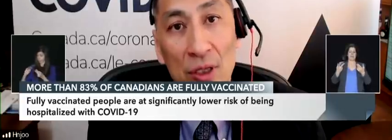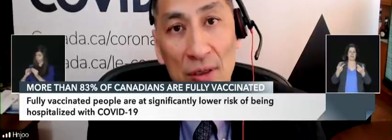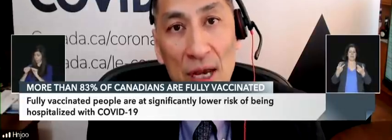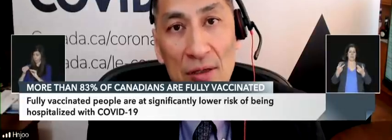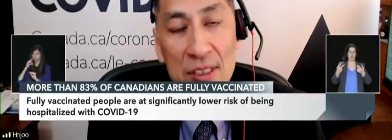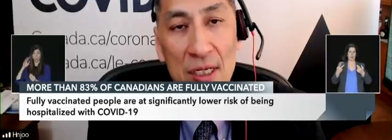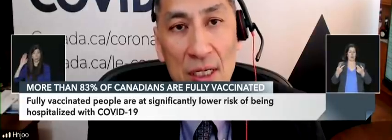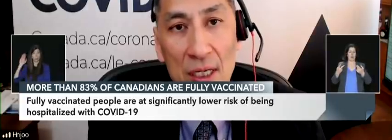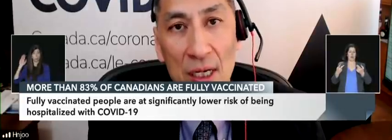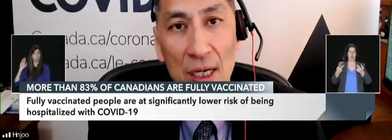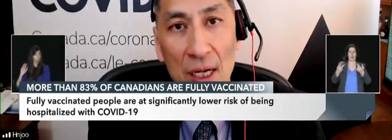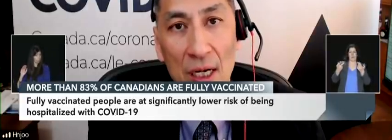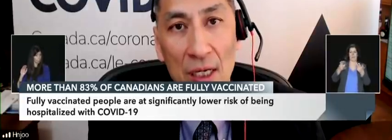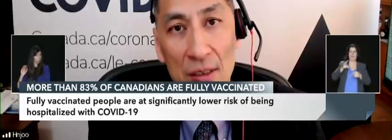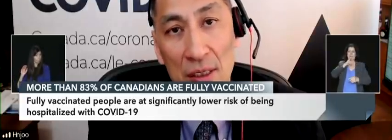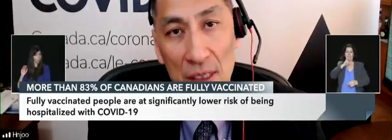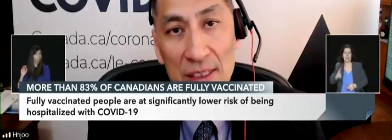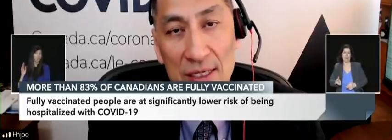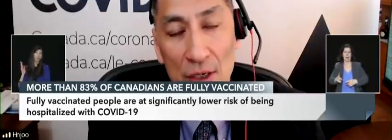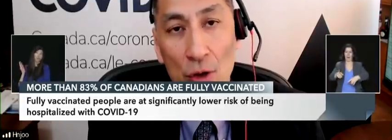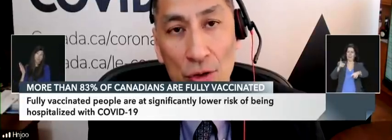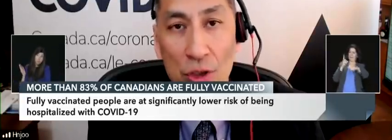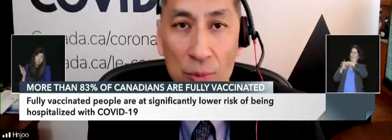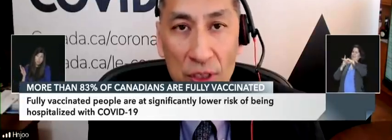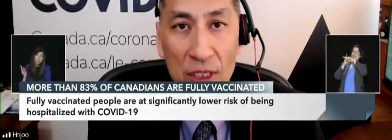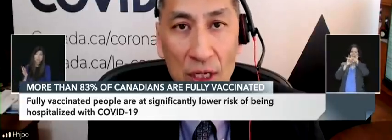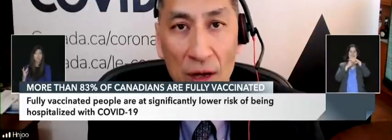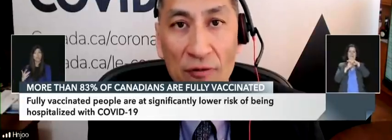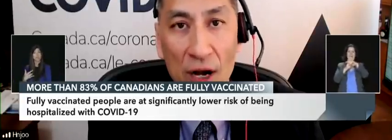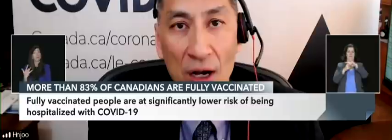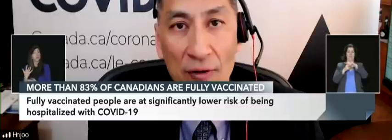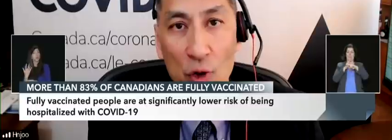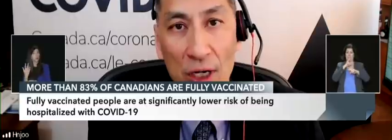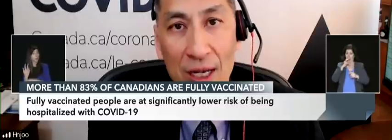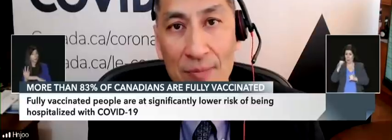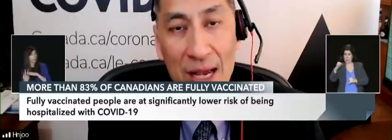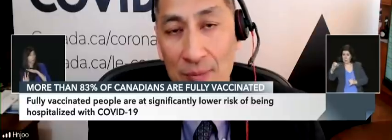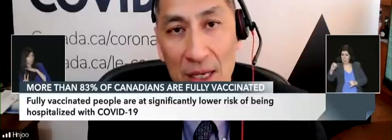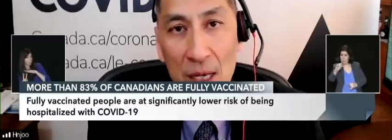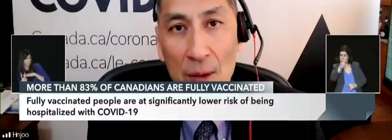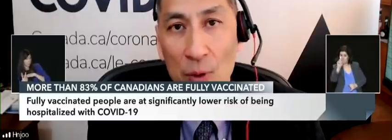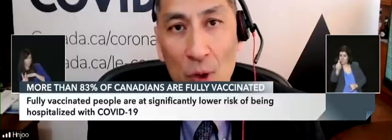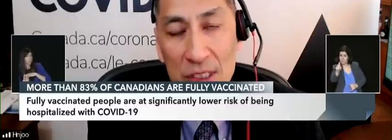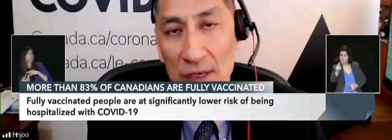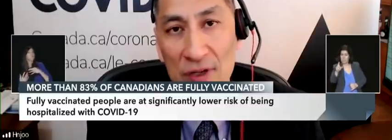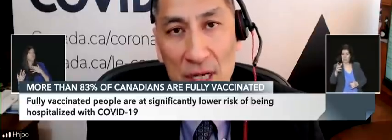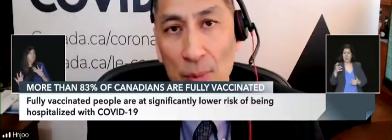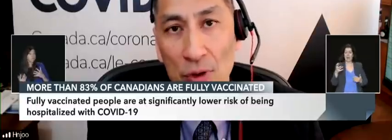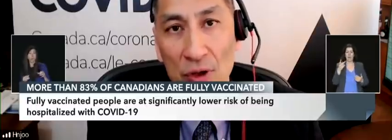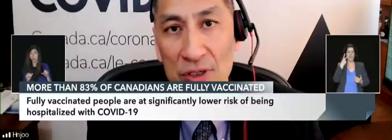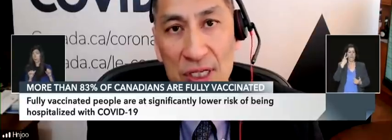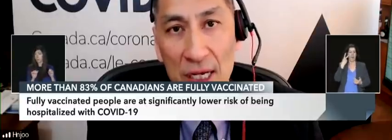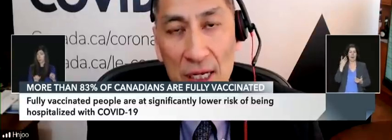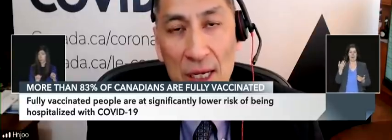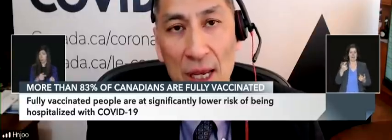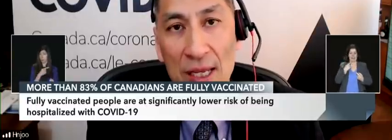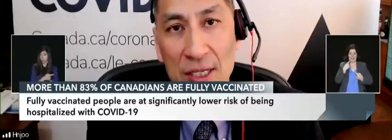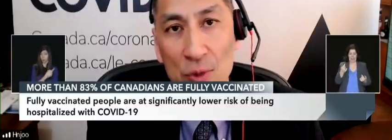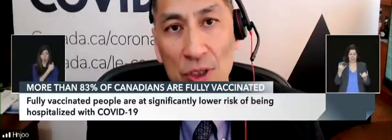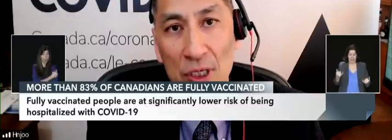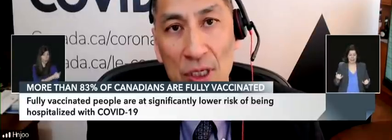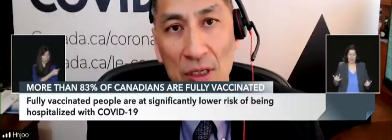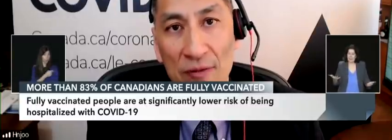une bonne tendance, si ça continue, peut-être avoir un impact. Mais pour moi, c'est difficile à prononcer